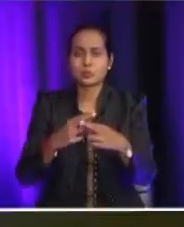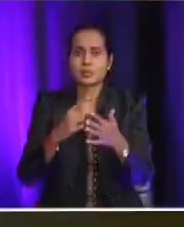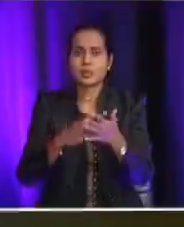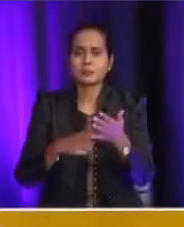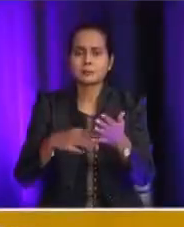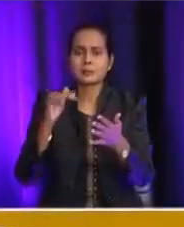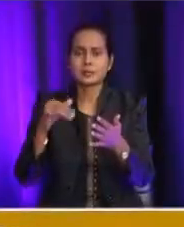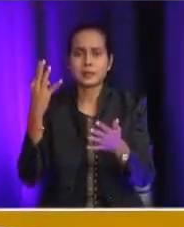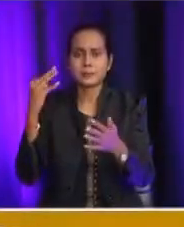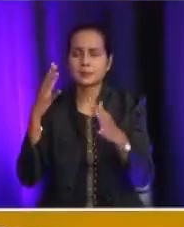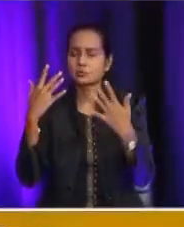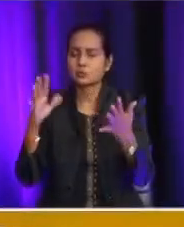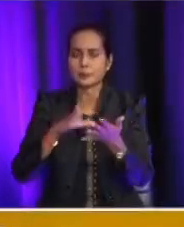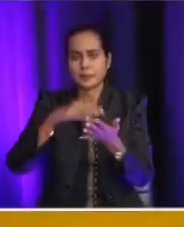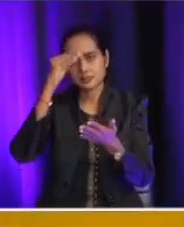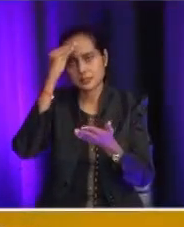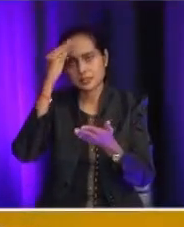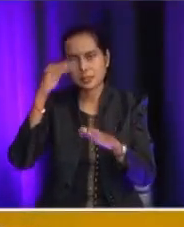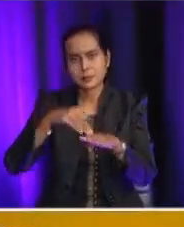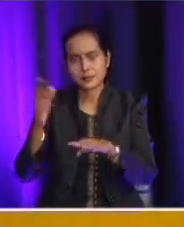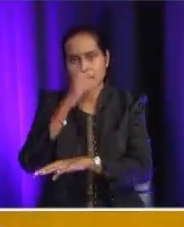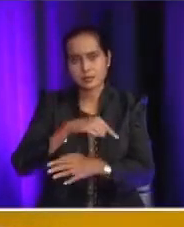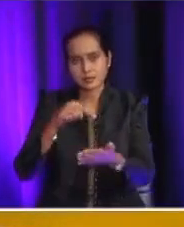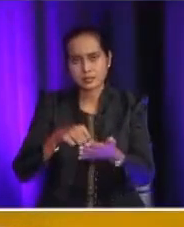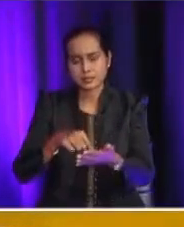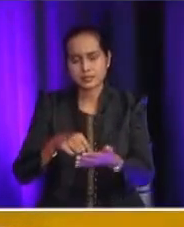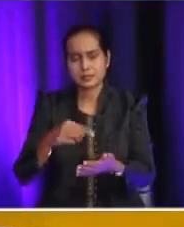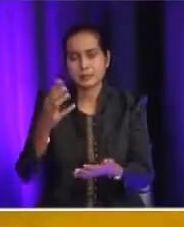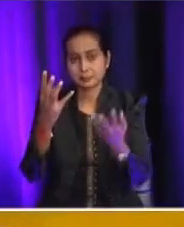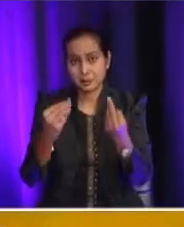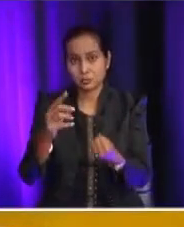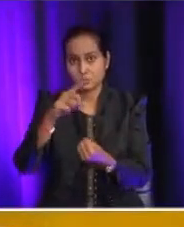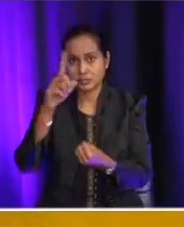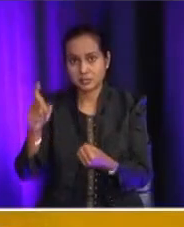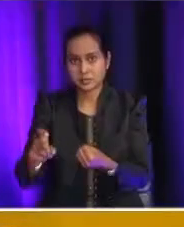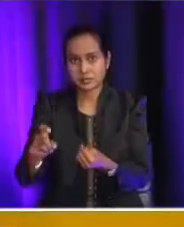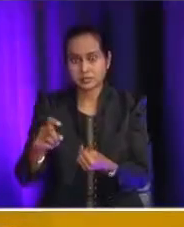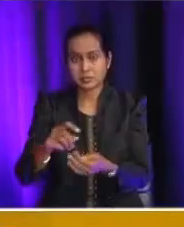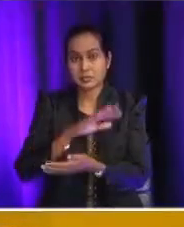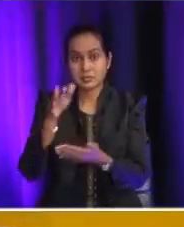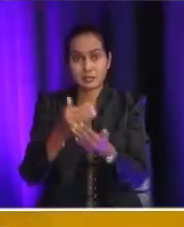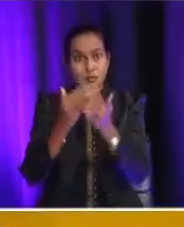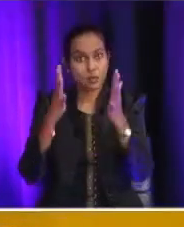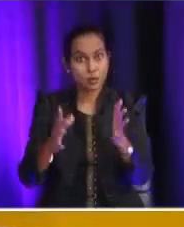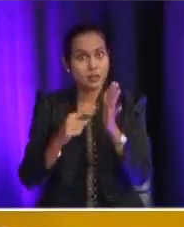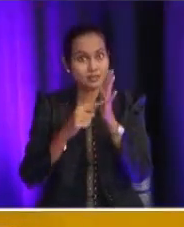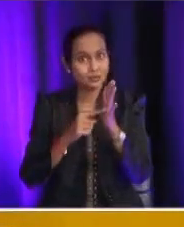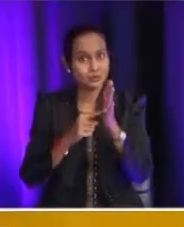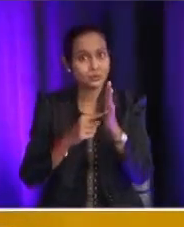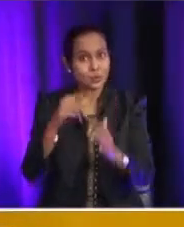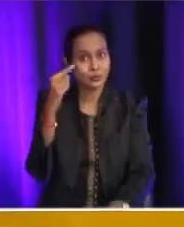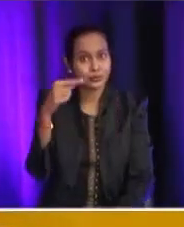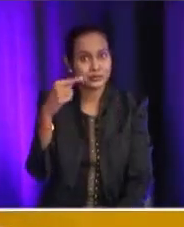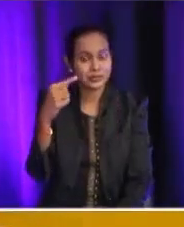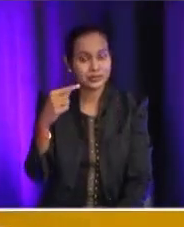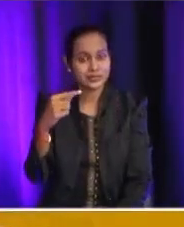telah pelajari pelajari pada hari ini ya. Cikgu nak tanya ya, tadi semua orang tunjuk lampu isyarat warna